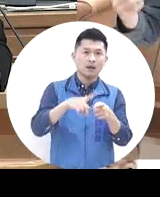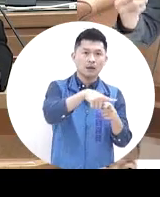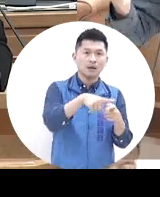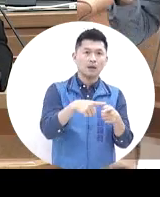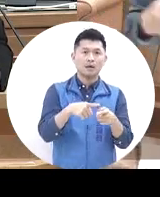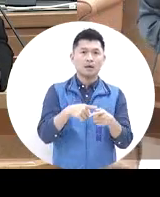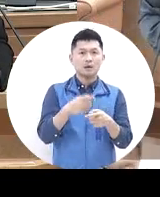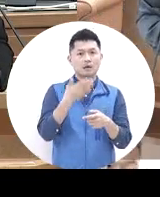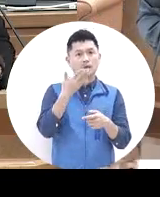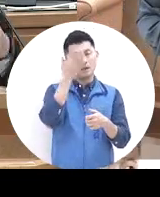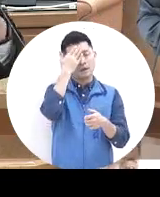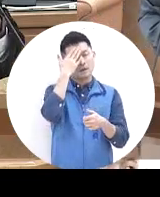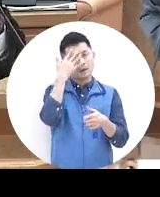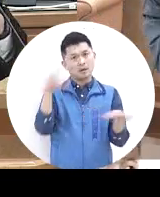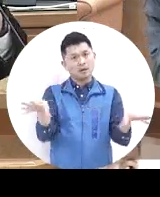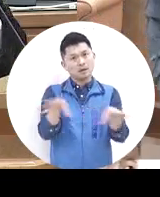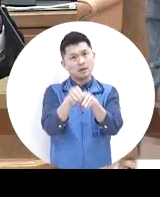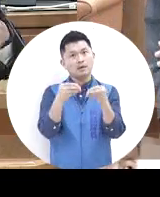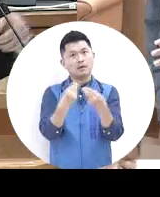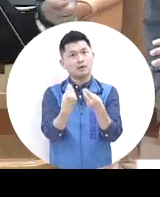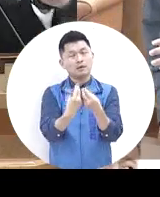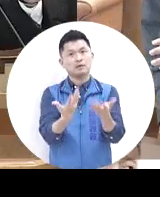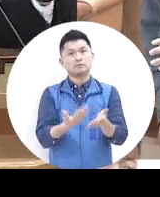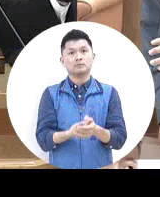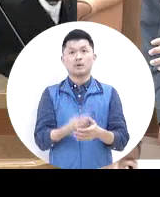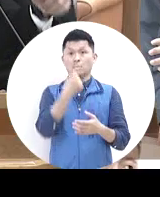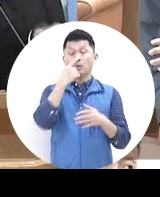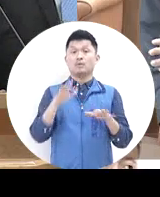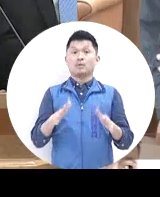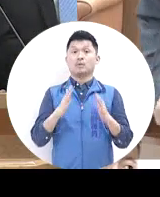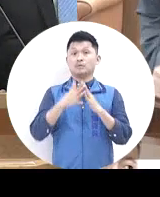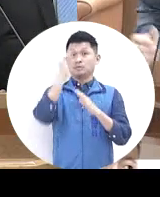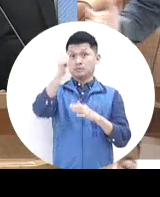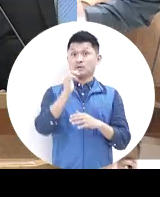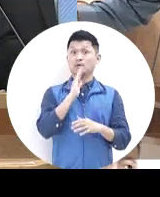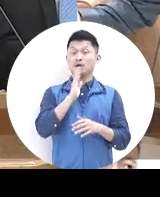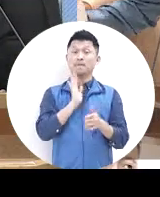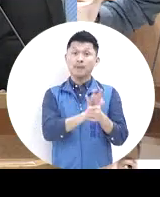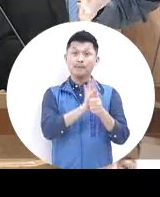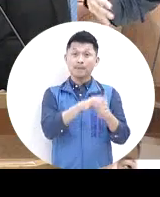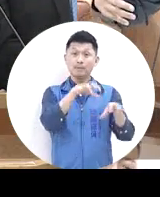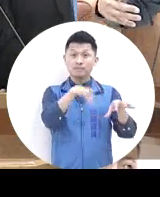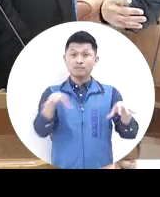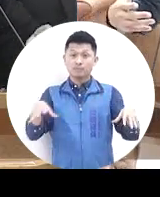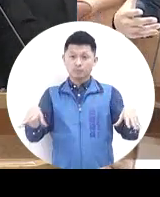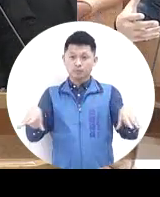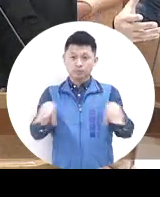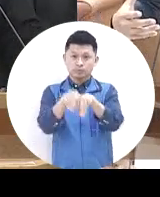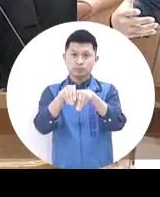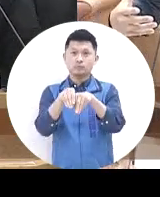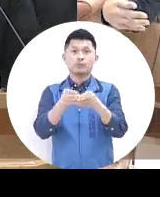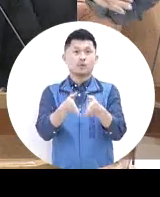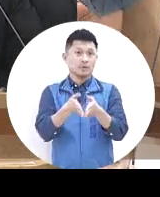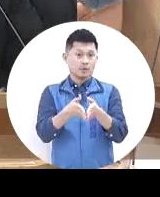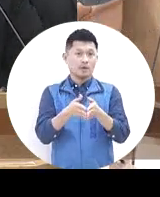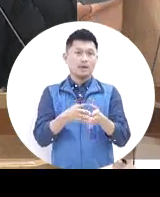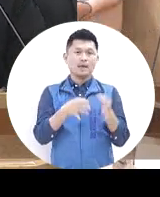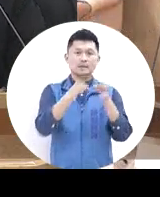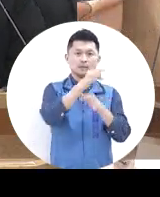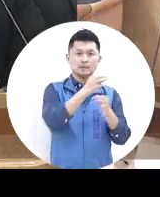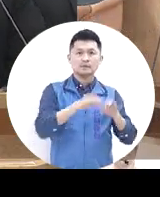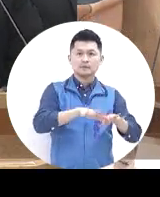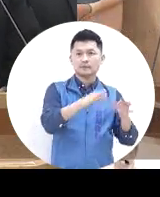那是你是没安怎？ 啊，我即马做市长，就是咧跨局处整合啊。 啊，没安怎整合？例如一寡是经发局的问题，一寡